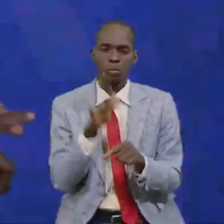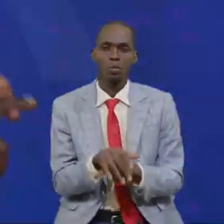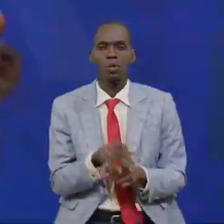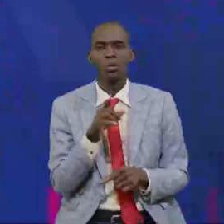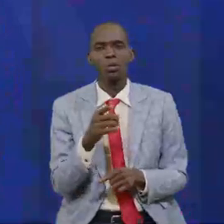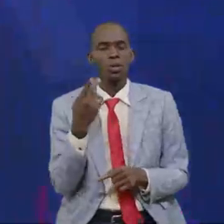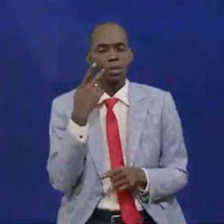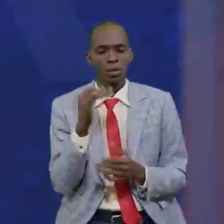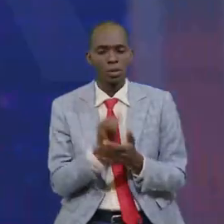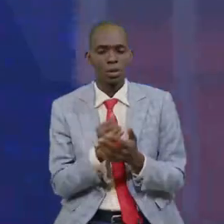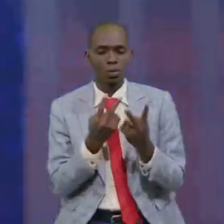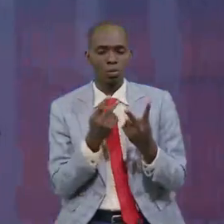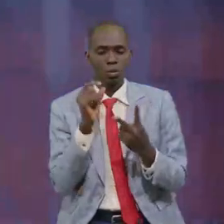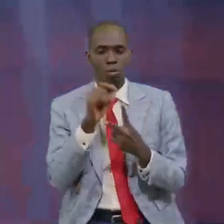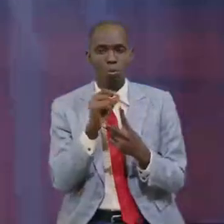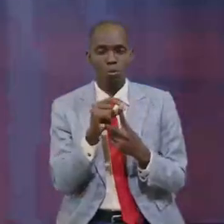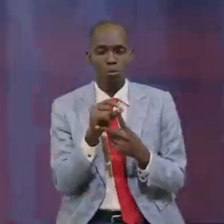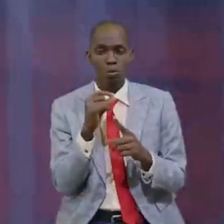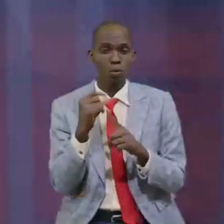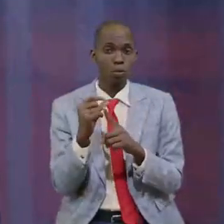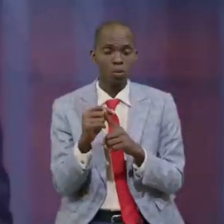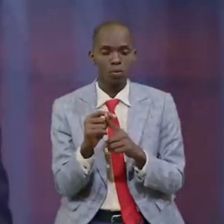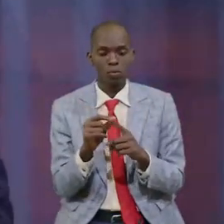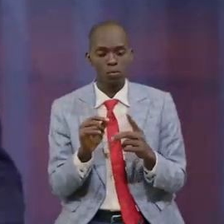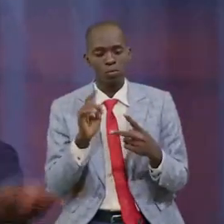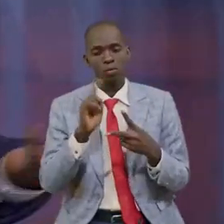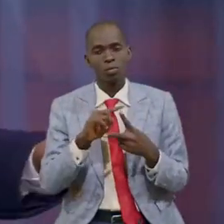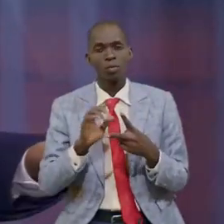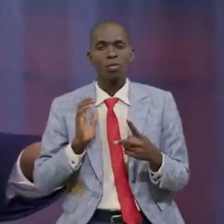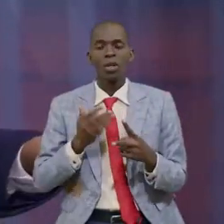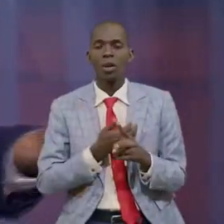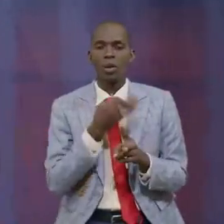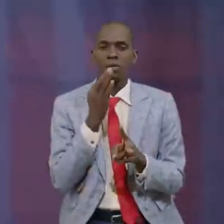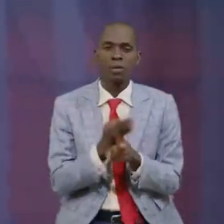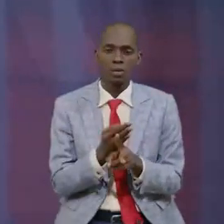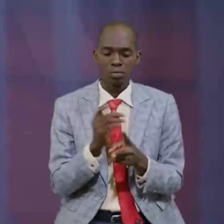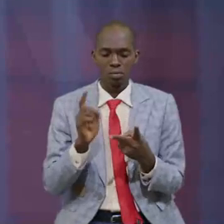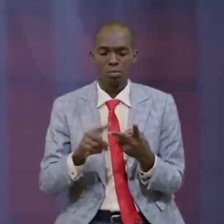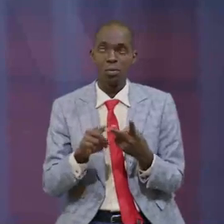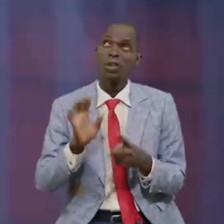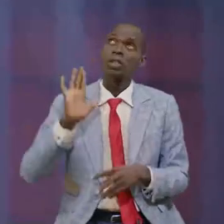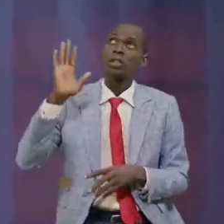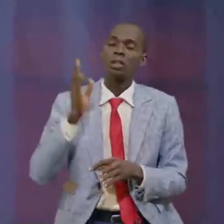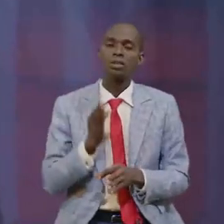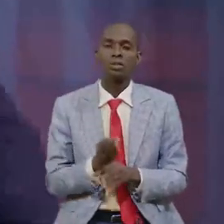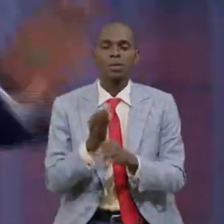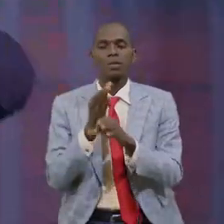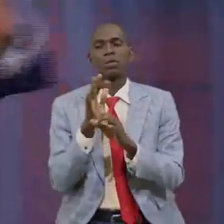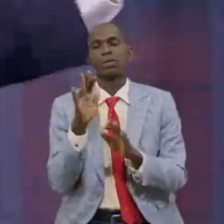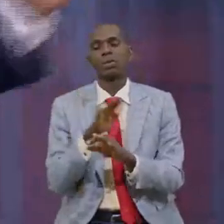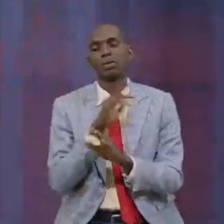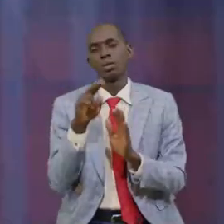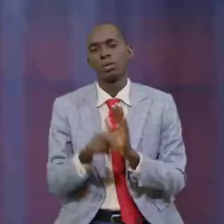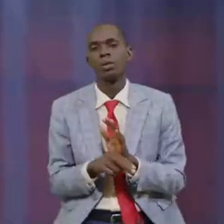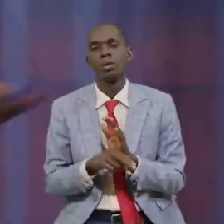Mettez ces deux mots ensemble. Notre foi et sa fidélité. C'est quoi la foi? La foi, c'est croire